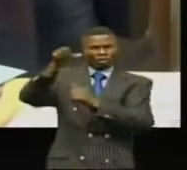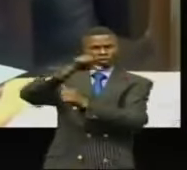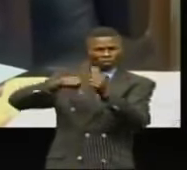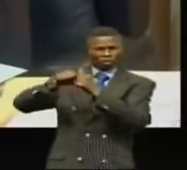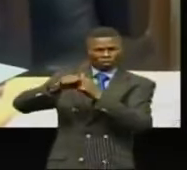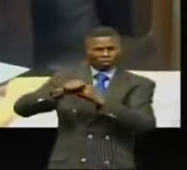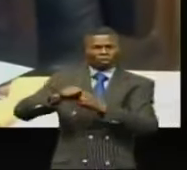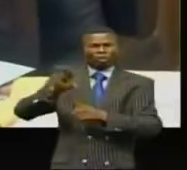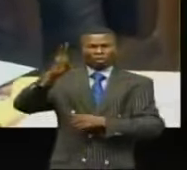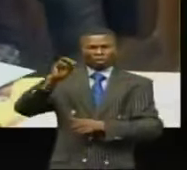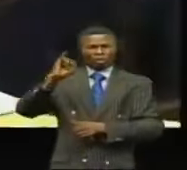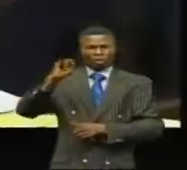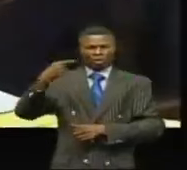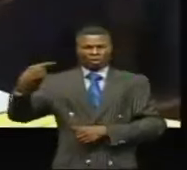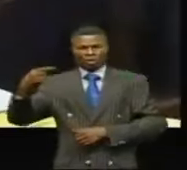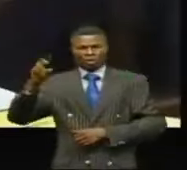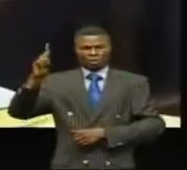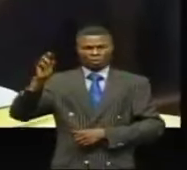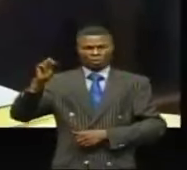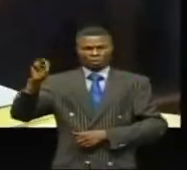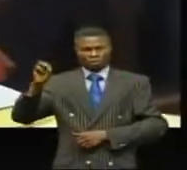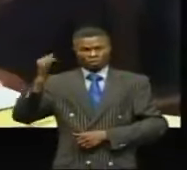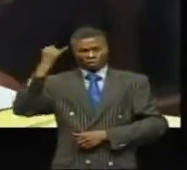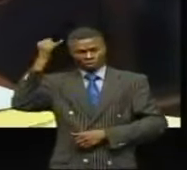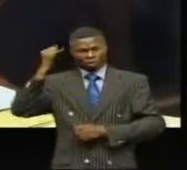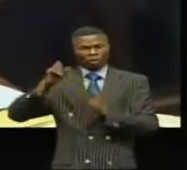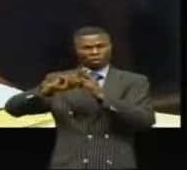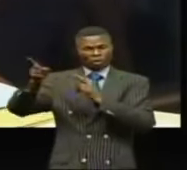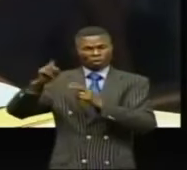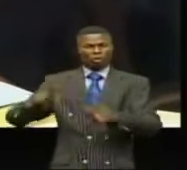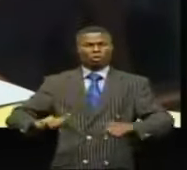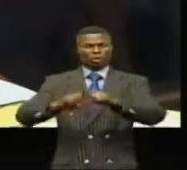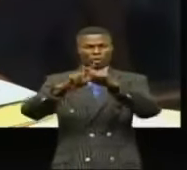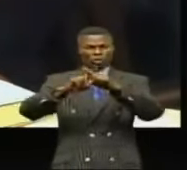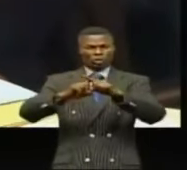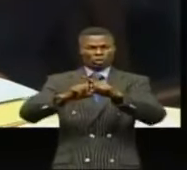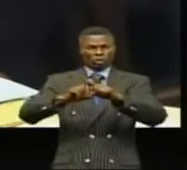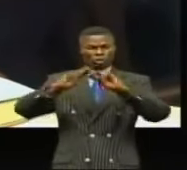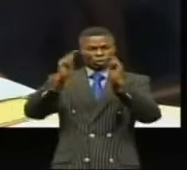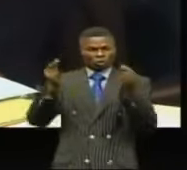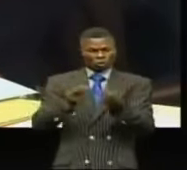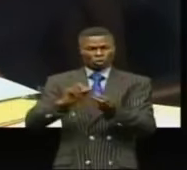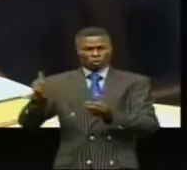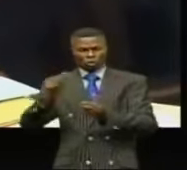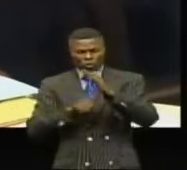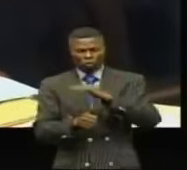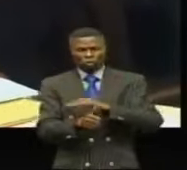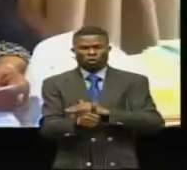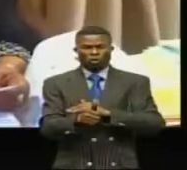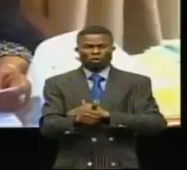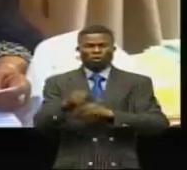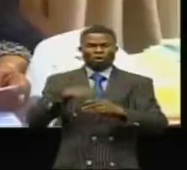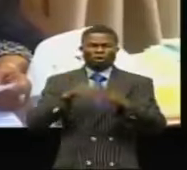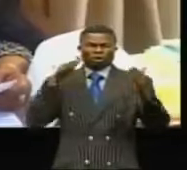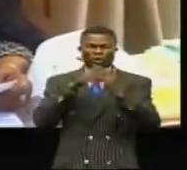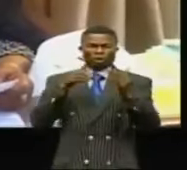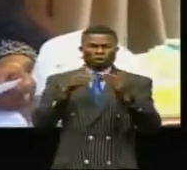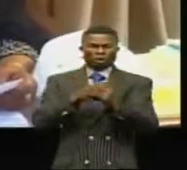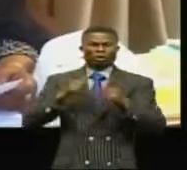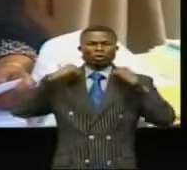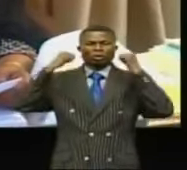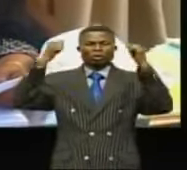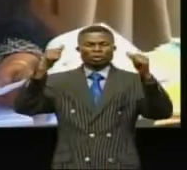Maïndombe et la tendance à la mutation du conflit en mouvements insurrectionnels, notamment au travers des attaques des assaillants sur le